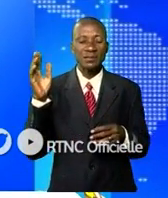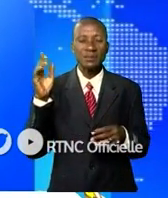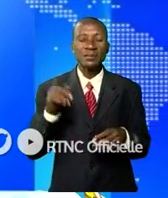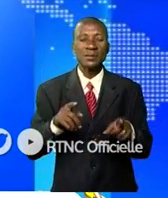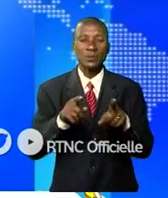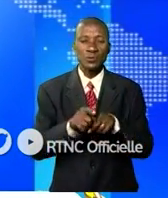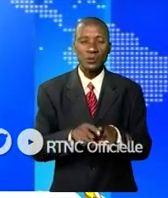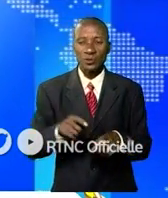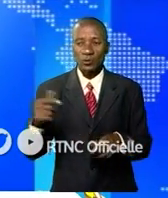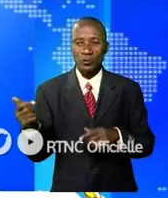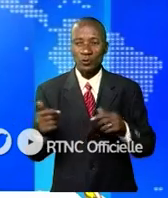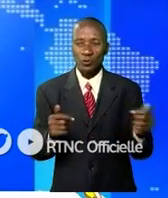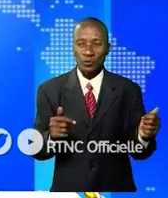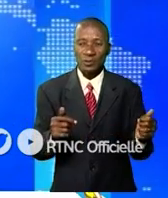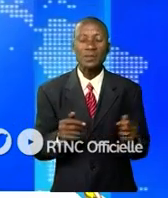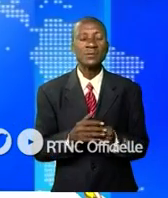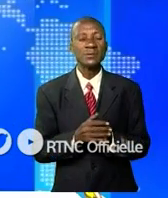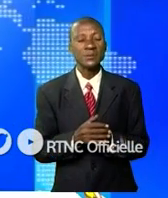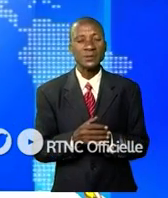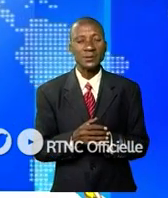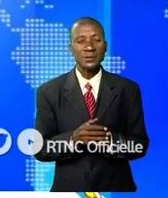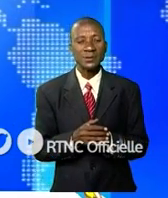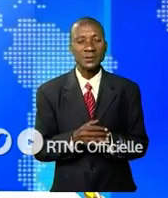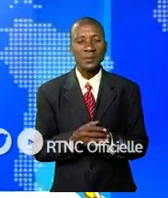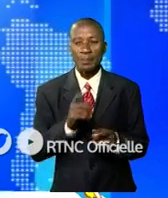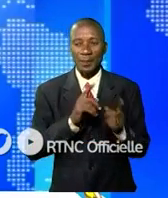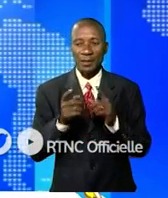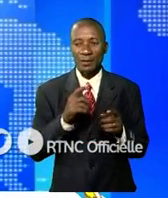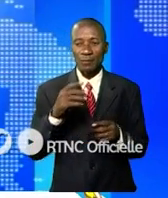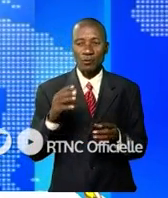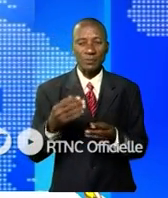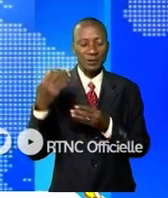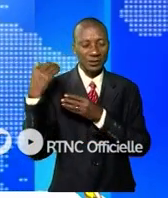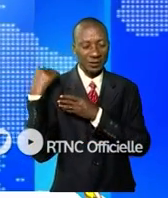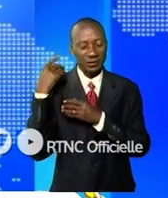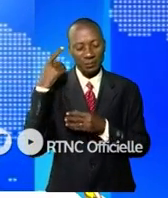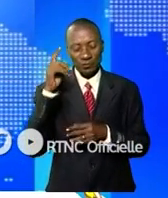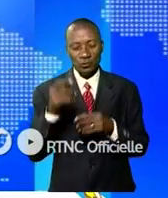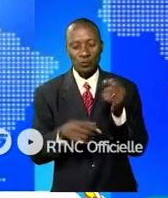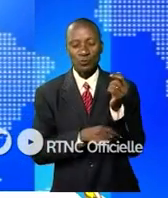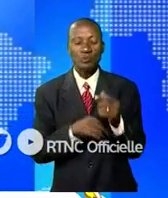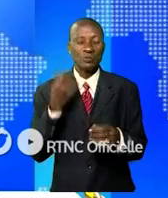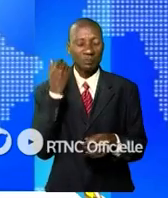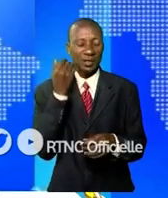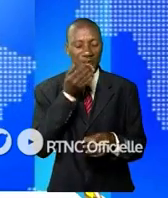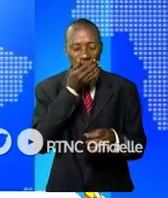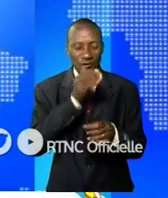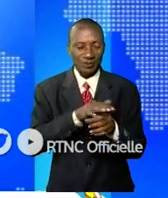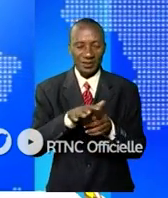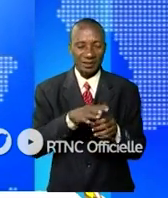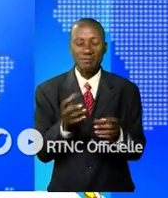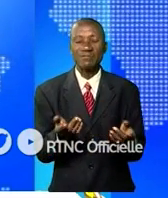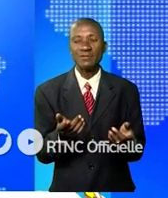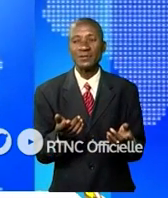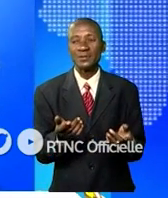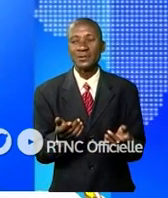positives au coronavirus. Comment se passe la prise en charge de ces personnes atteintes de Covid dans les hôpitaux de Kinshasa? Sandra Wallo